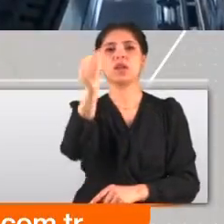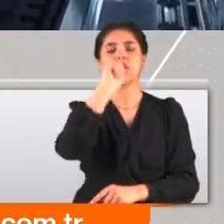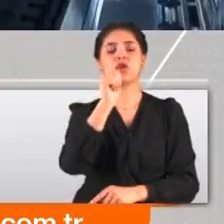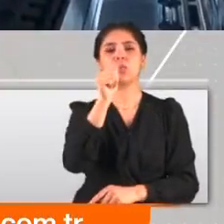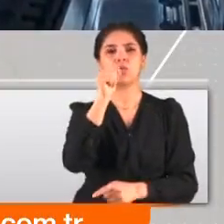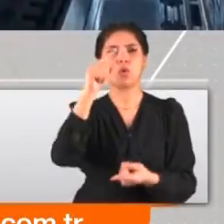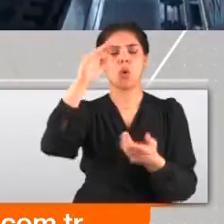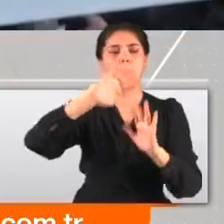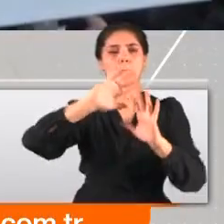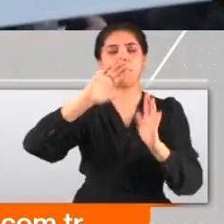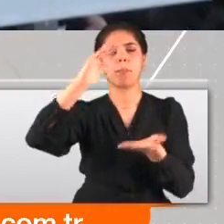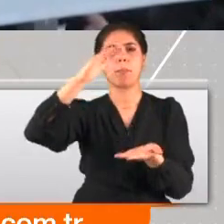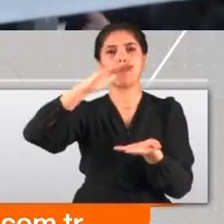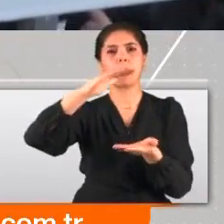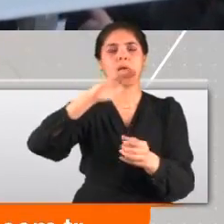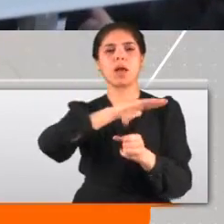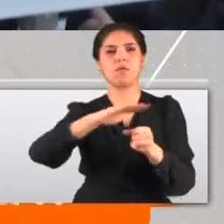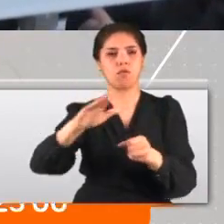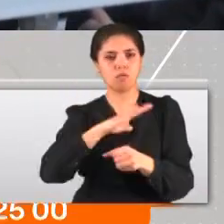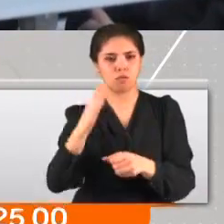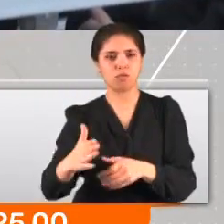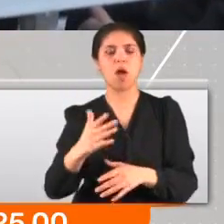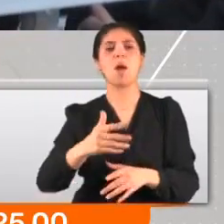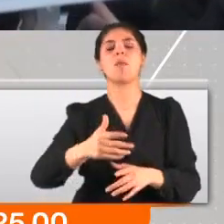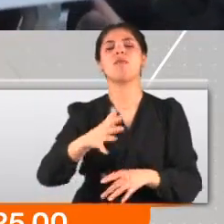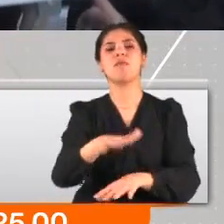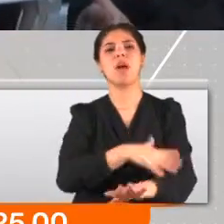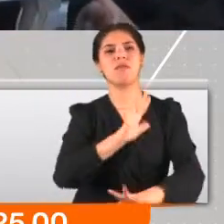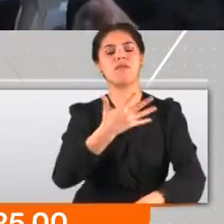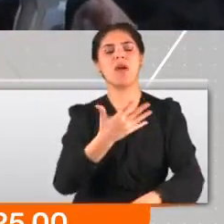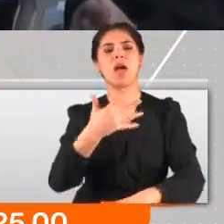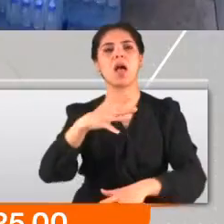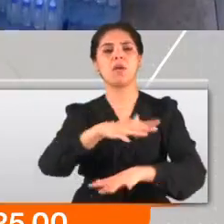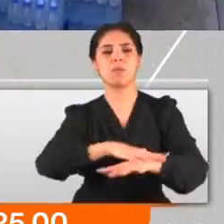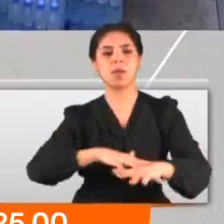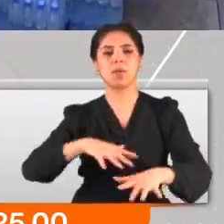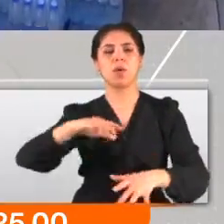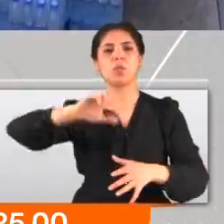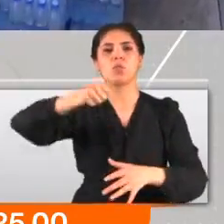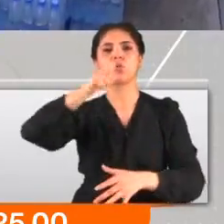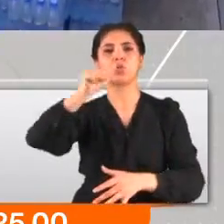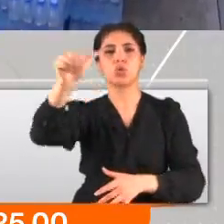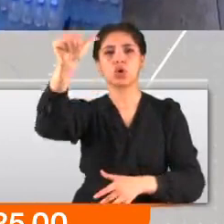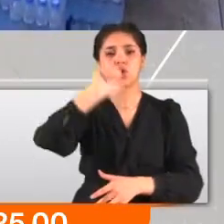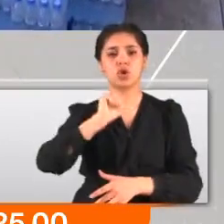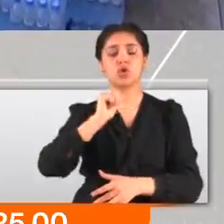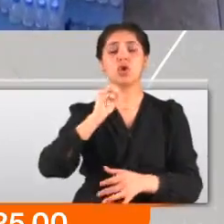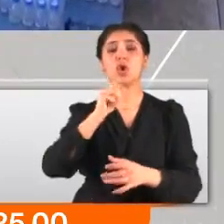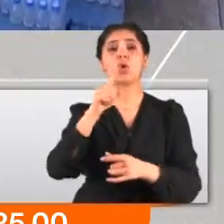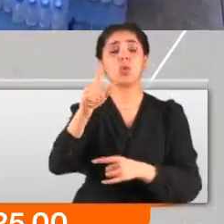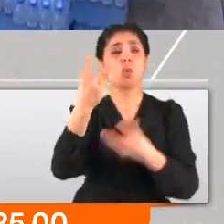paketli olarak dağıtılmakta. Valilik ya da kaymakamlıkların musluk suyu içilebilir duyurusuna